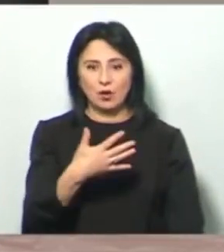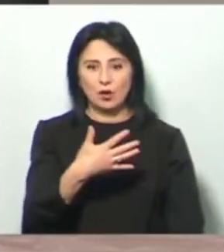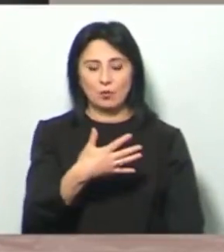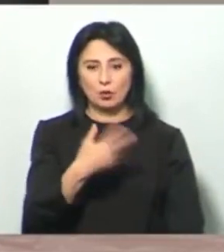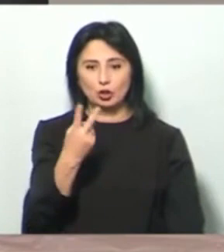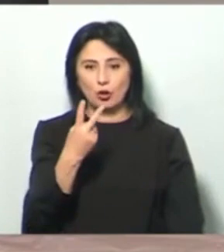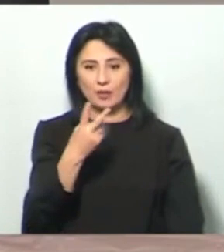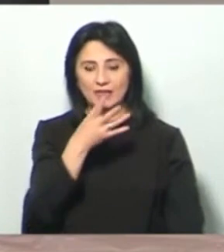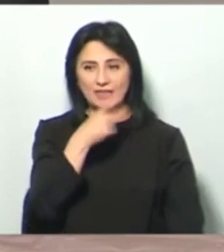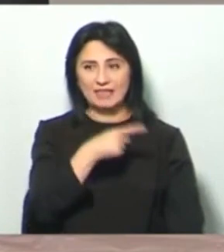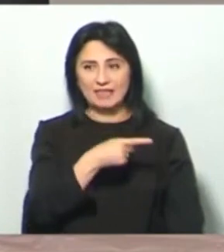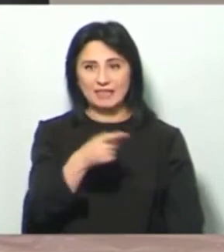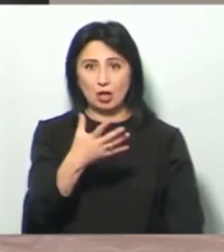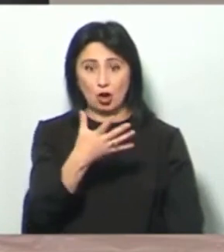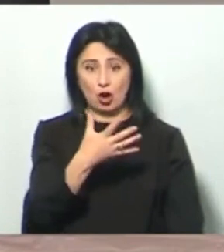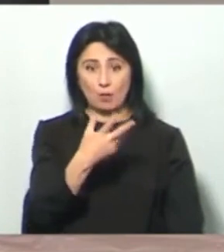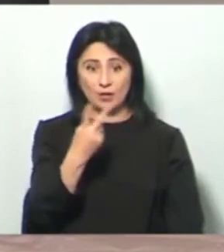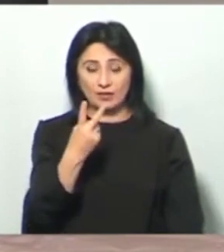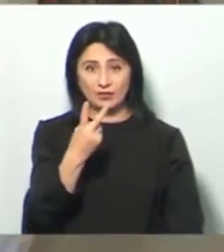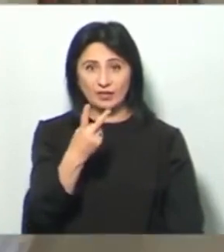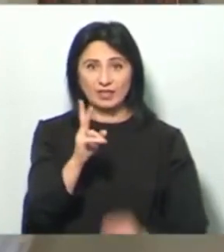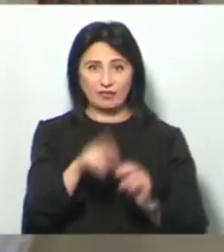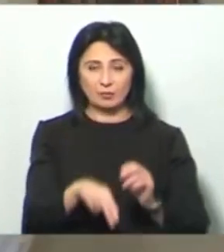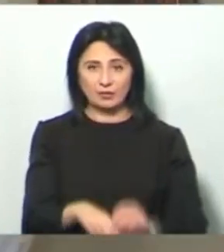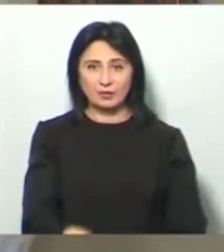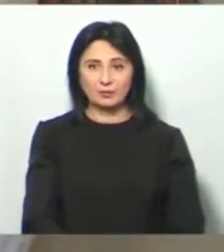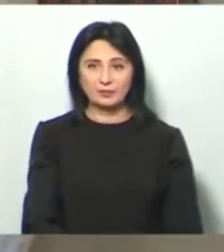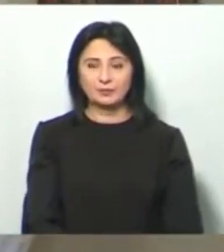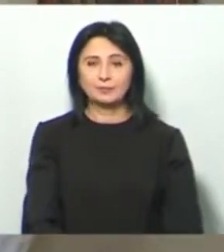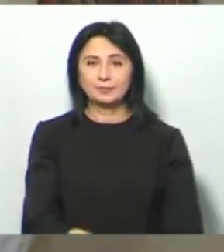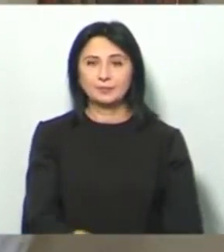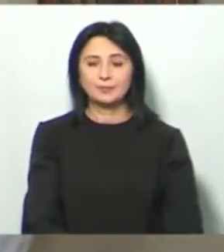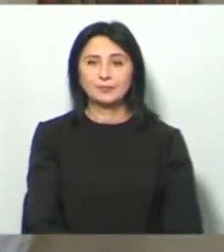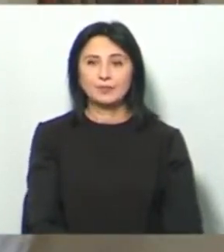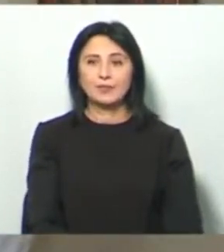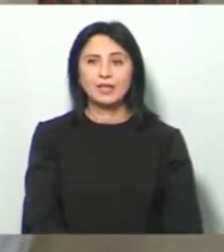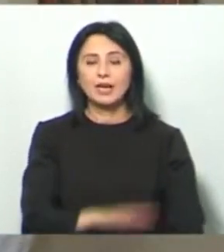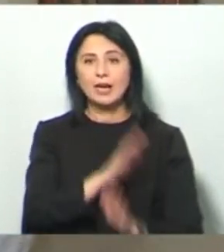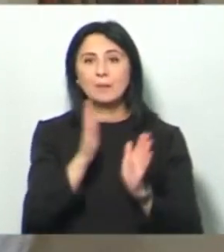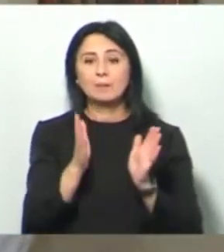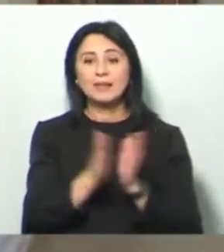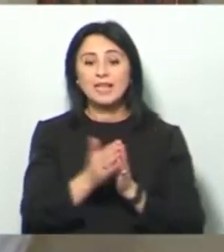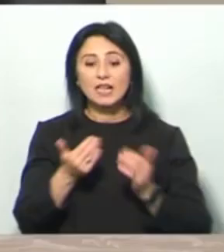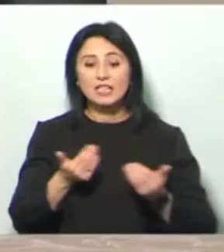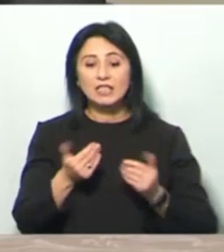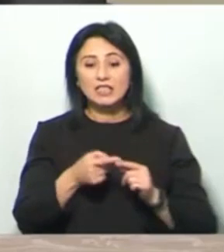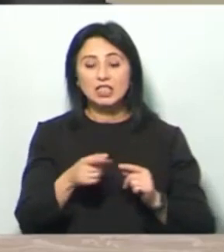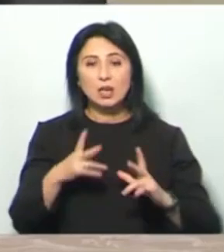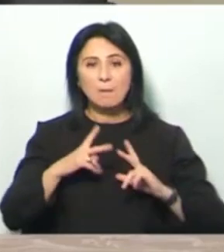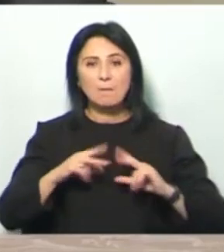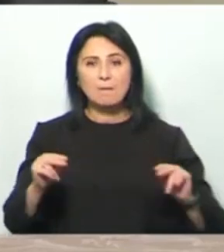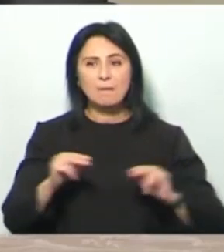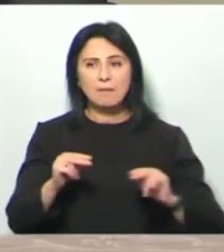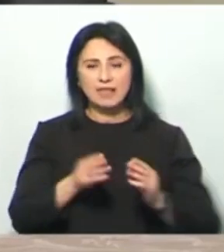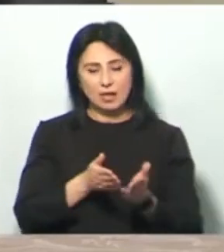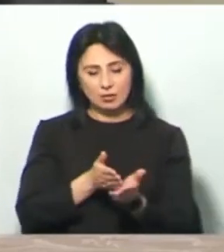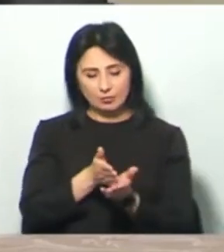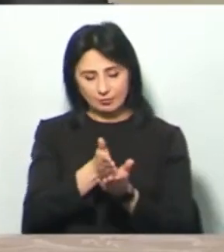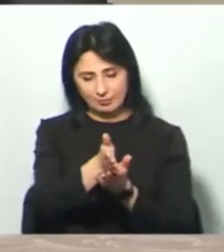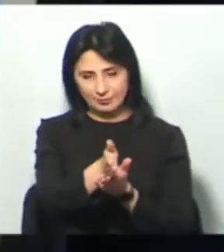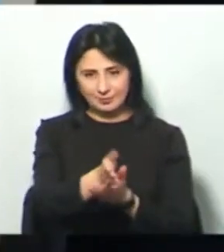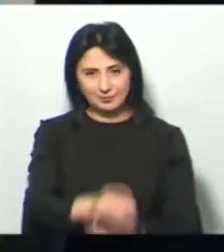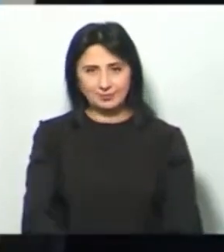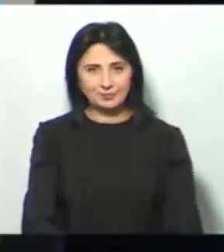52 წლიდან, 52-ში დავამთავრე. და ჩემი სიცოცხლე პედაგოგიურ დარგს